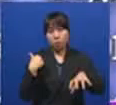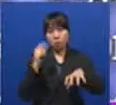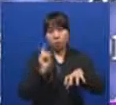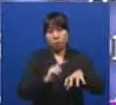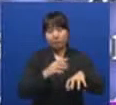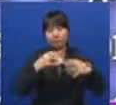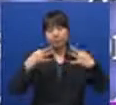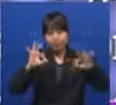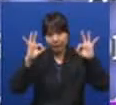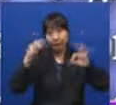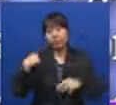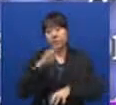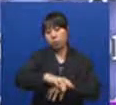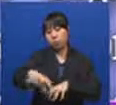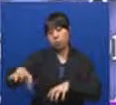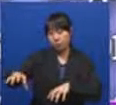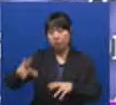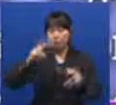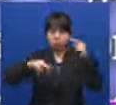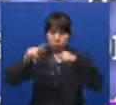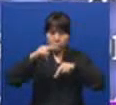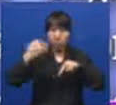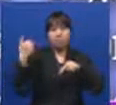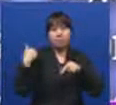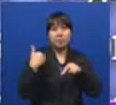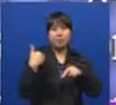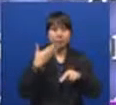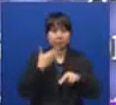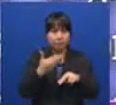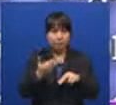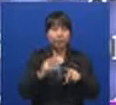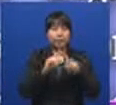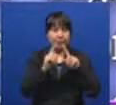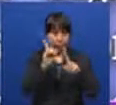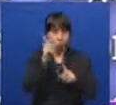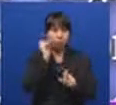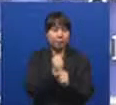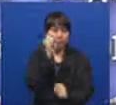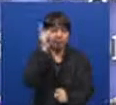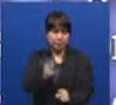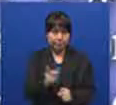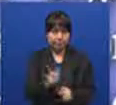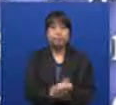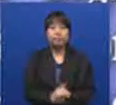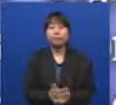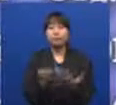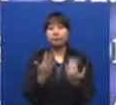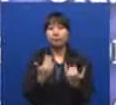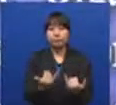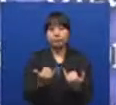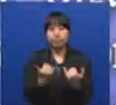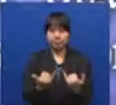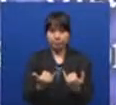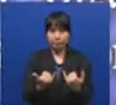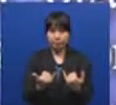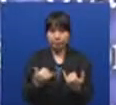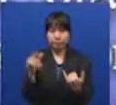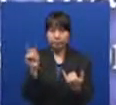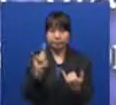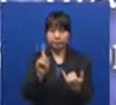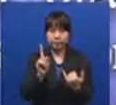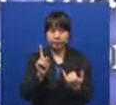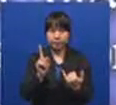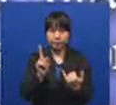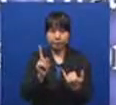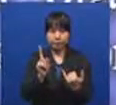อิสระมีหน่วยงานตรวจสอบมาโดยตลอดนะครับเพียงแต่ว่าเราต้องเอาจริงเอาจังให้มากยิ่งขึ้นทั้งนี้ก็โดยต้องด้วยความส